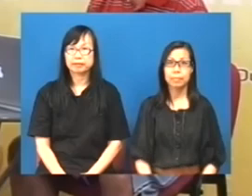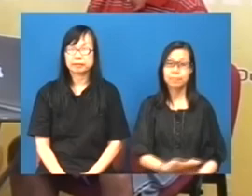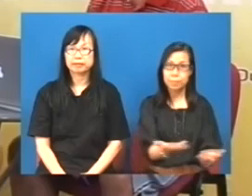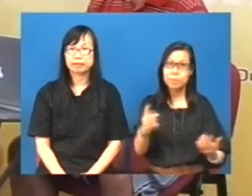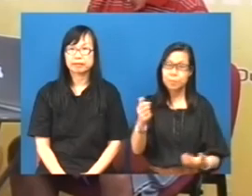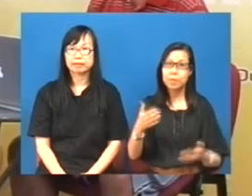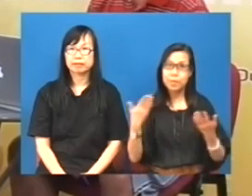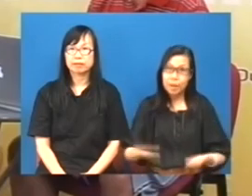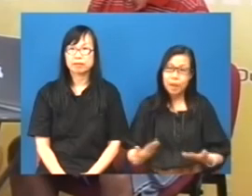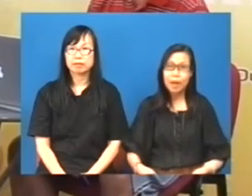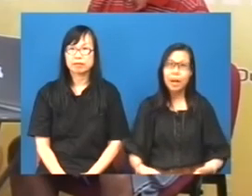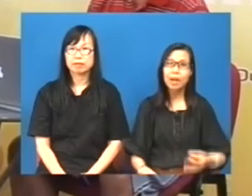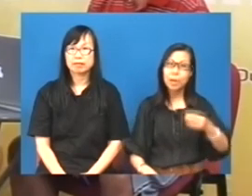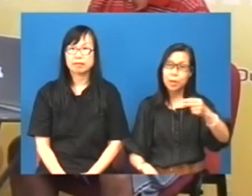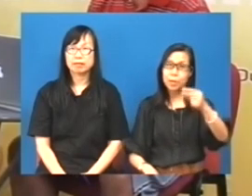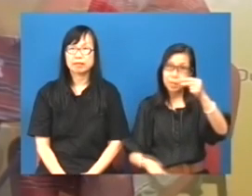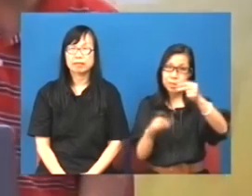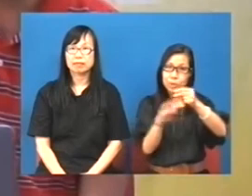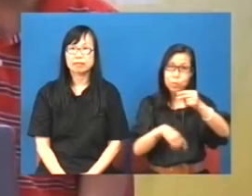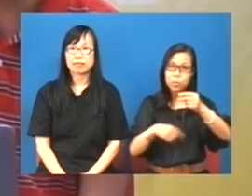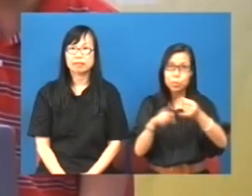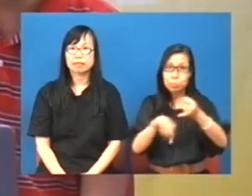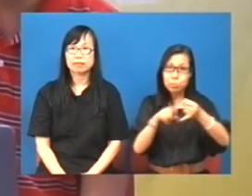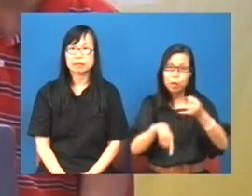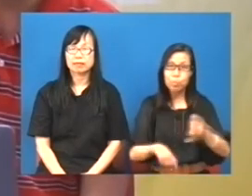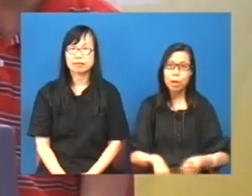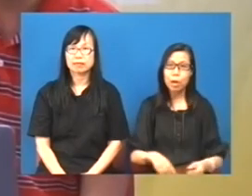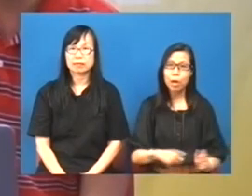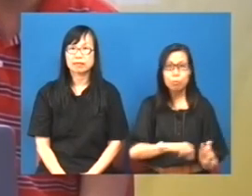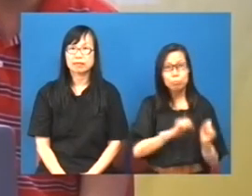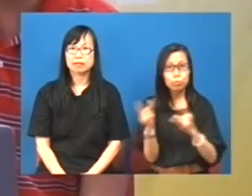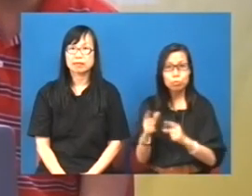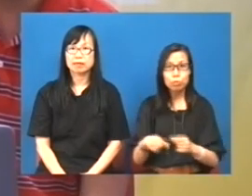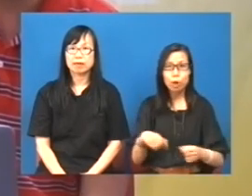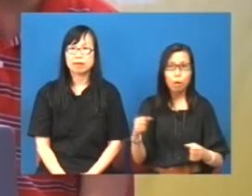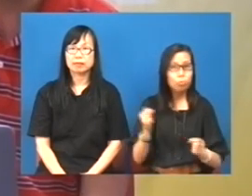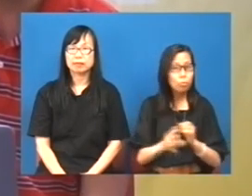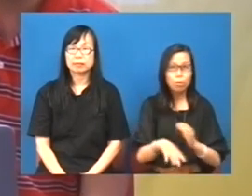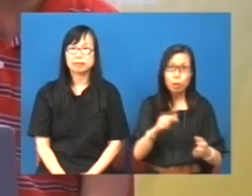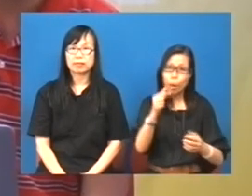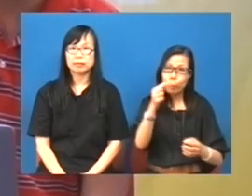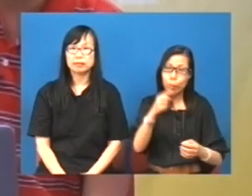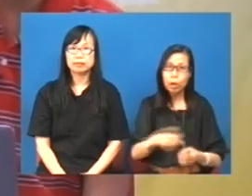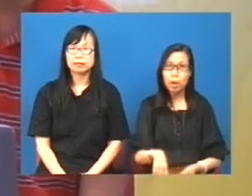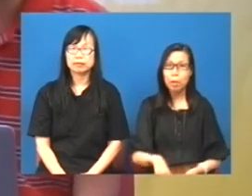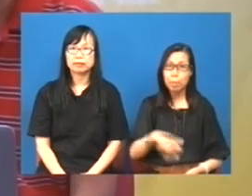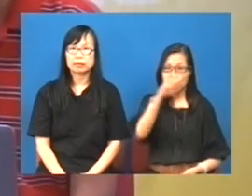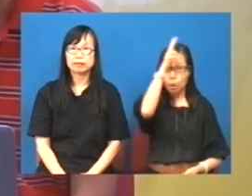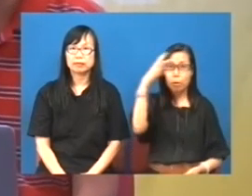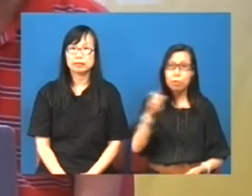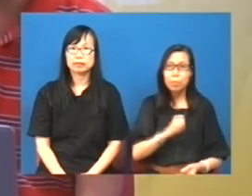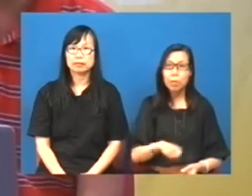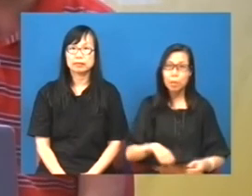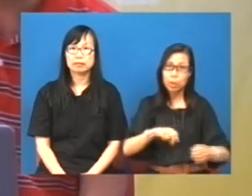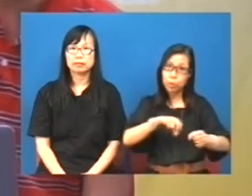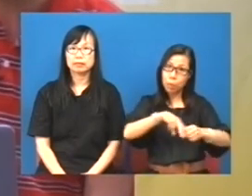大家好 又是7月尾向左網的節目時間暑假過了差不多一半但我們特區政府和球有關的醜